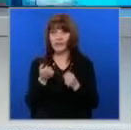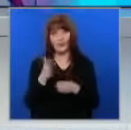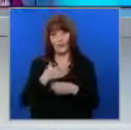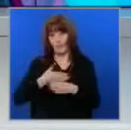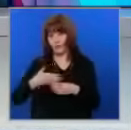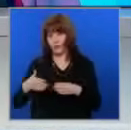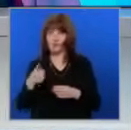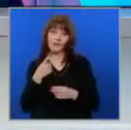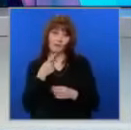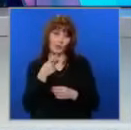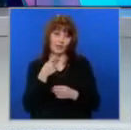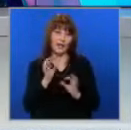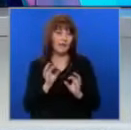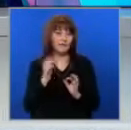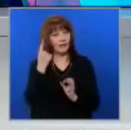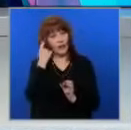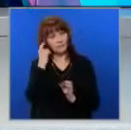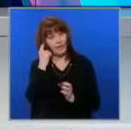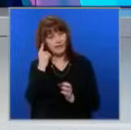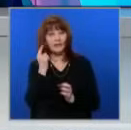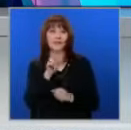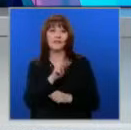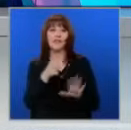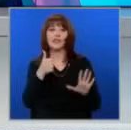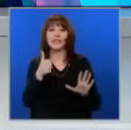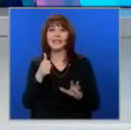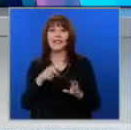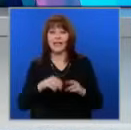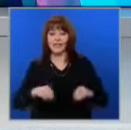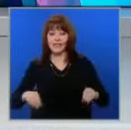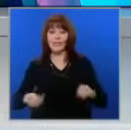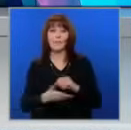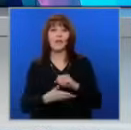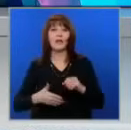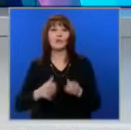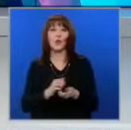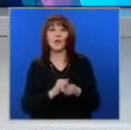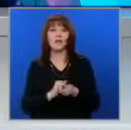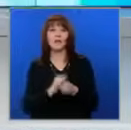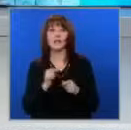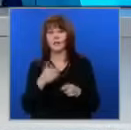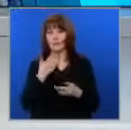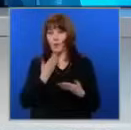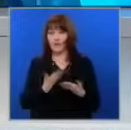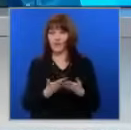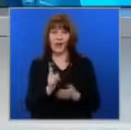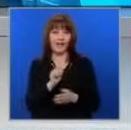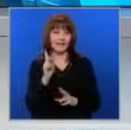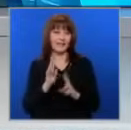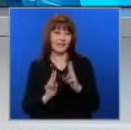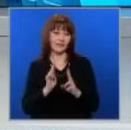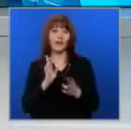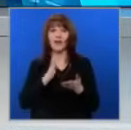ще продължат и в понеделник. Такива поне са намеренията на 26 земеделски организации, които днес обявиха, че не са съгласни